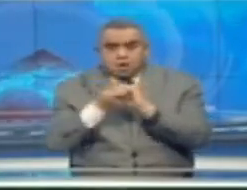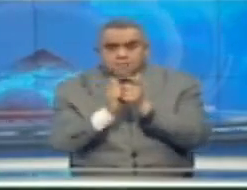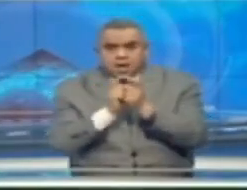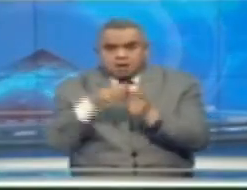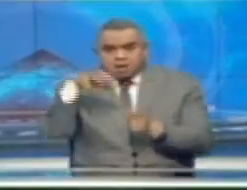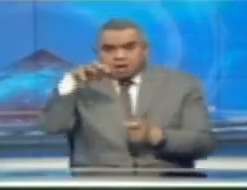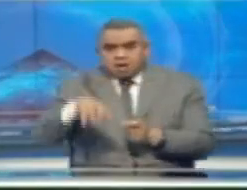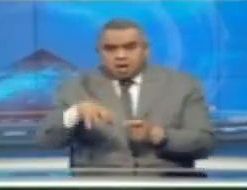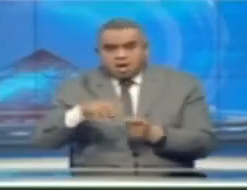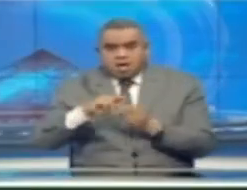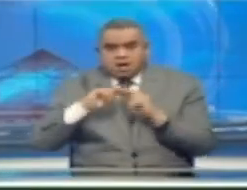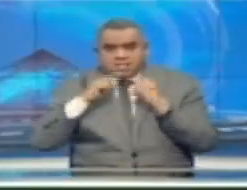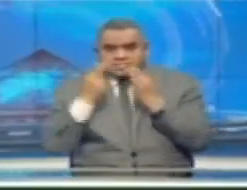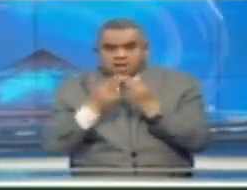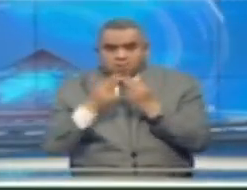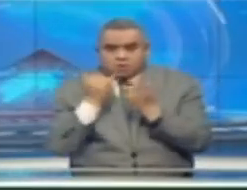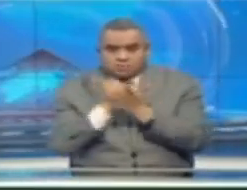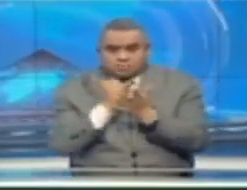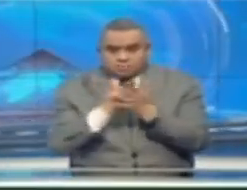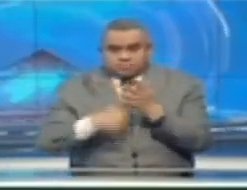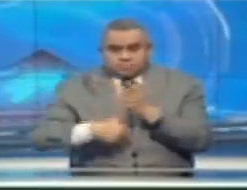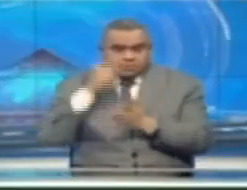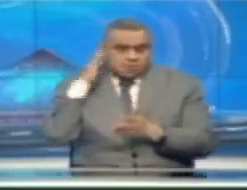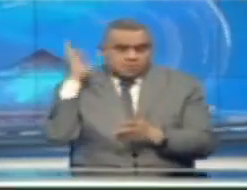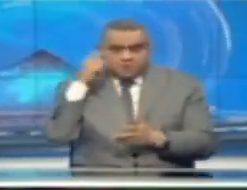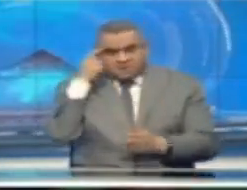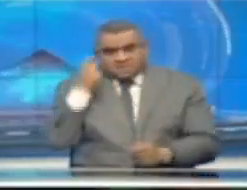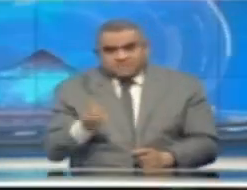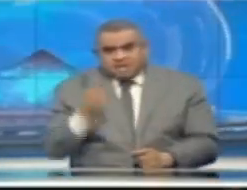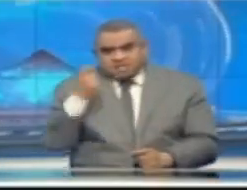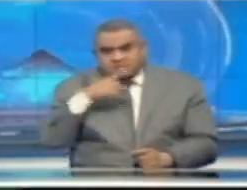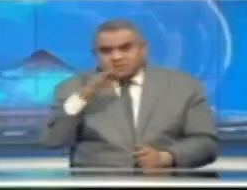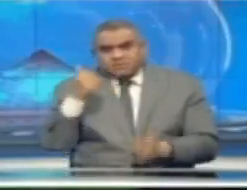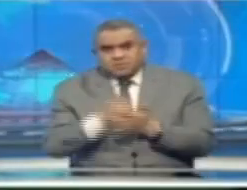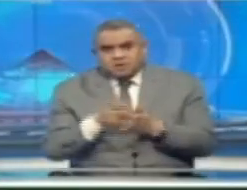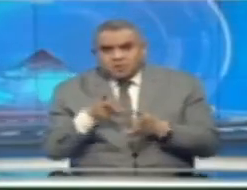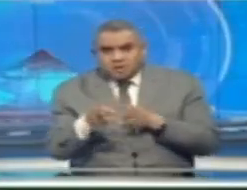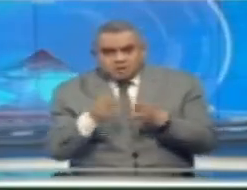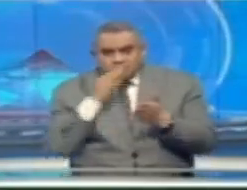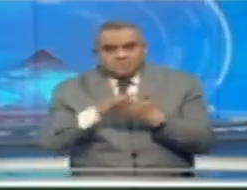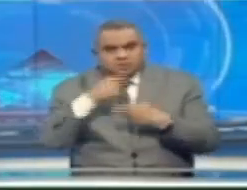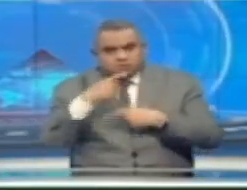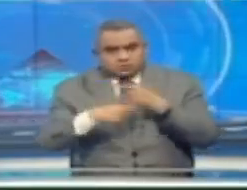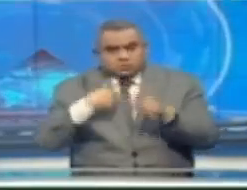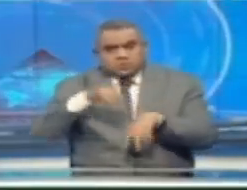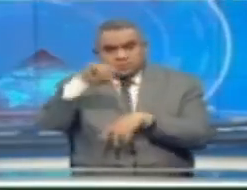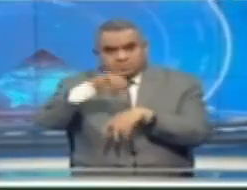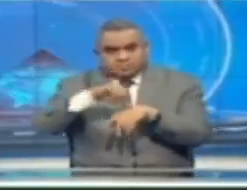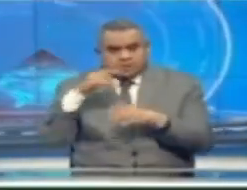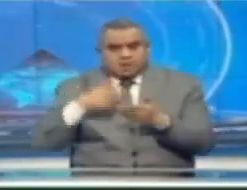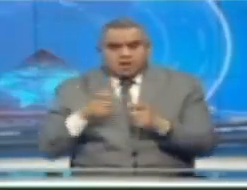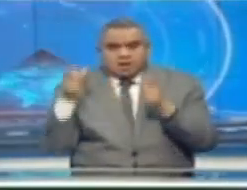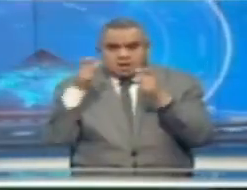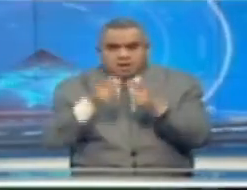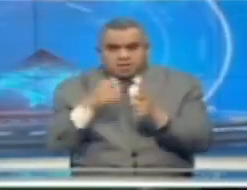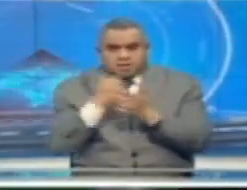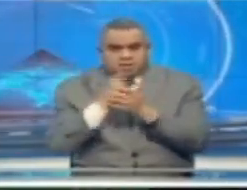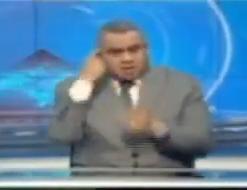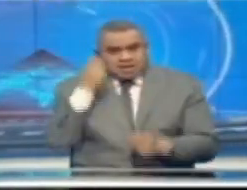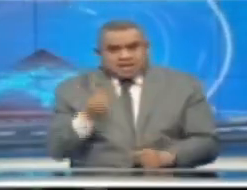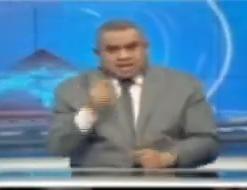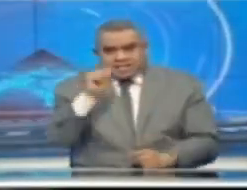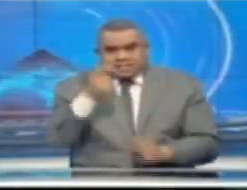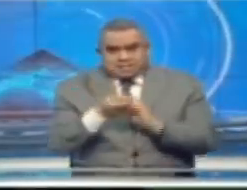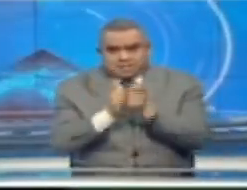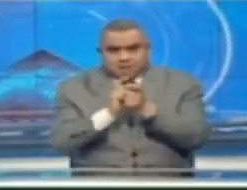للكتاب أن النجاح المصري في المناحي الثقافية ممتد ولا يتوقف. من معرض القاهرة الدولي للكتاب مصطفى عبد الفتاح،